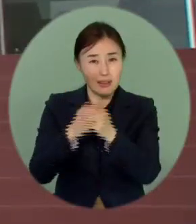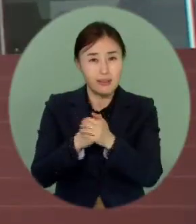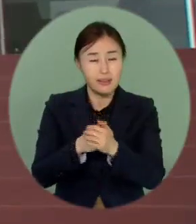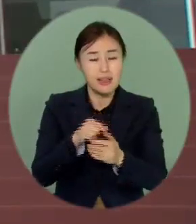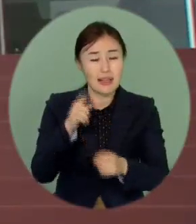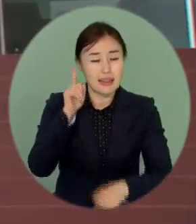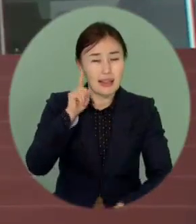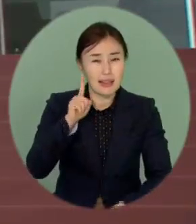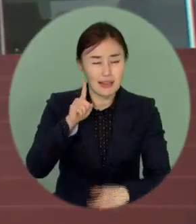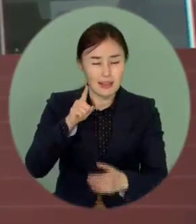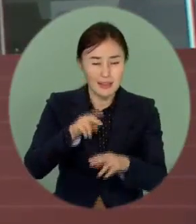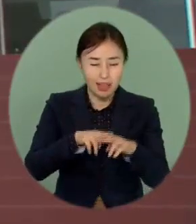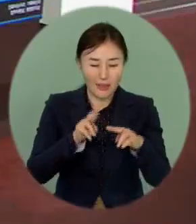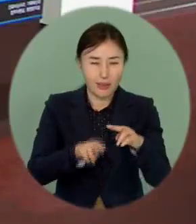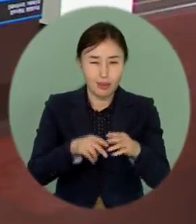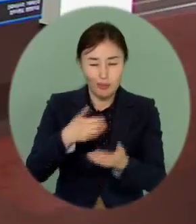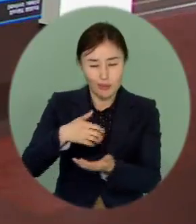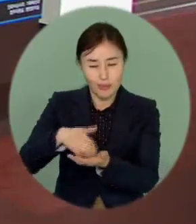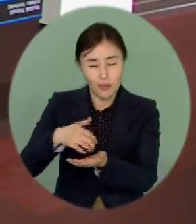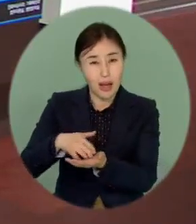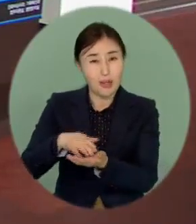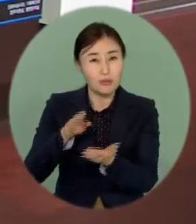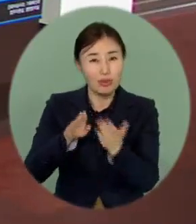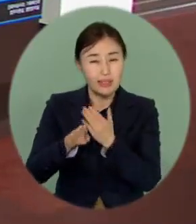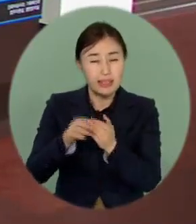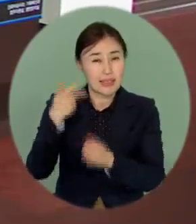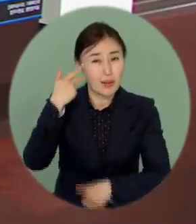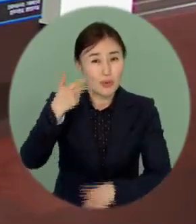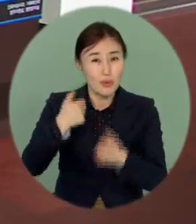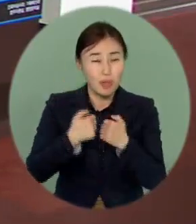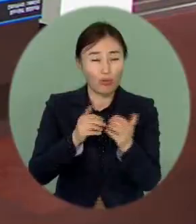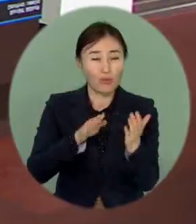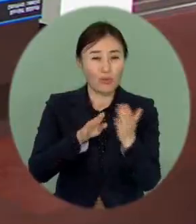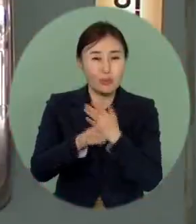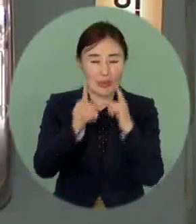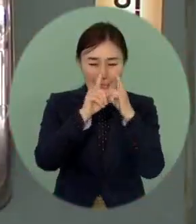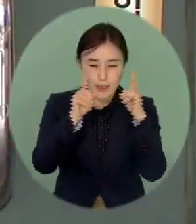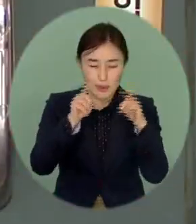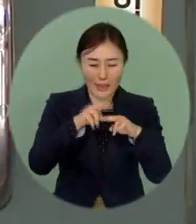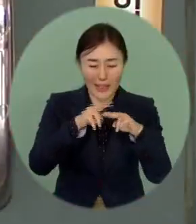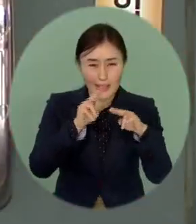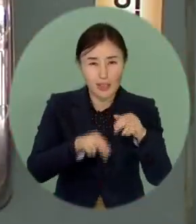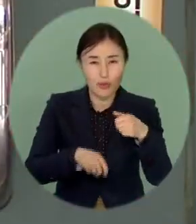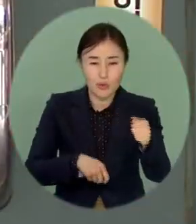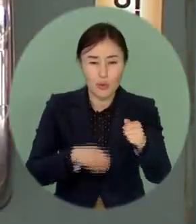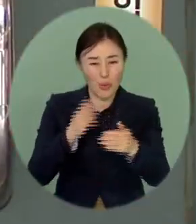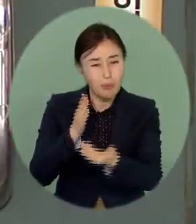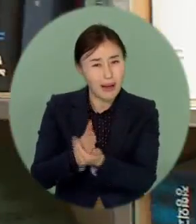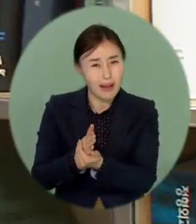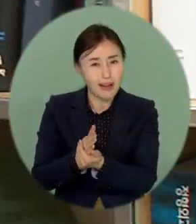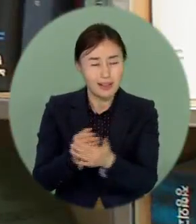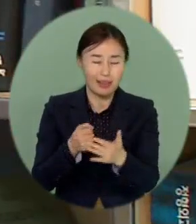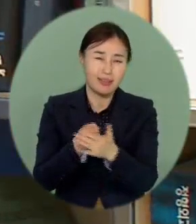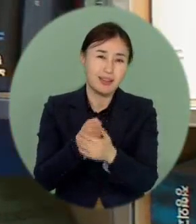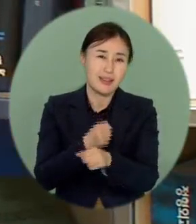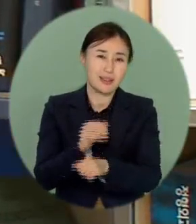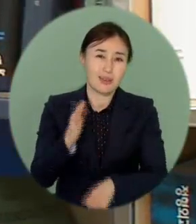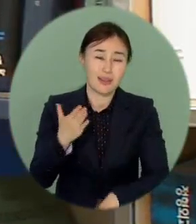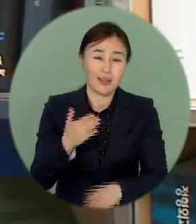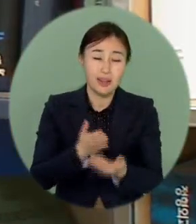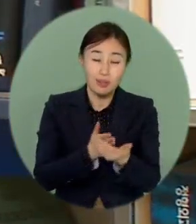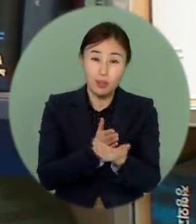내일까지 사직서를 취합하고 다음 주 회의를 거쳐 대학에 사직서를 제출할지 말지를 결정합니다.